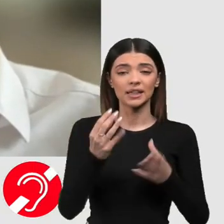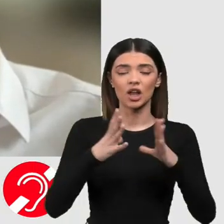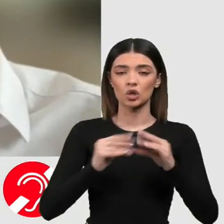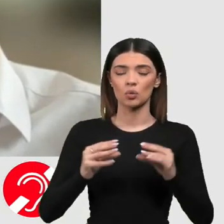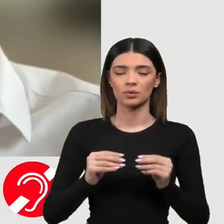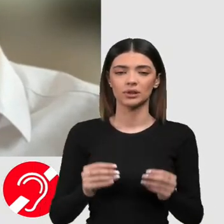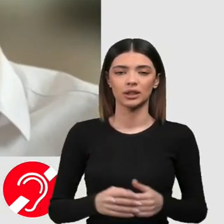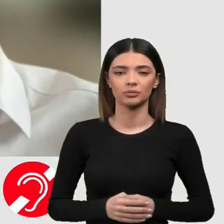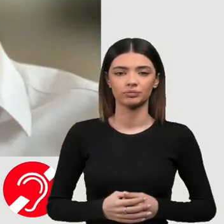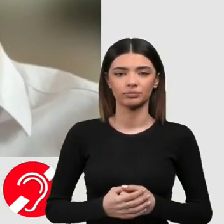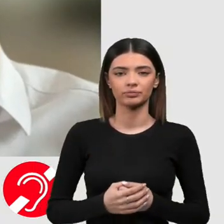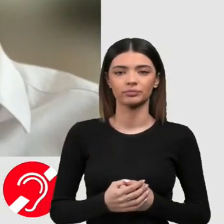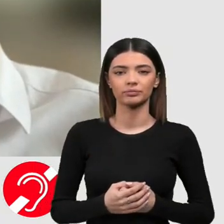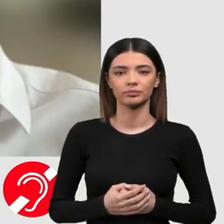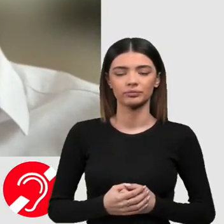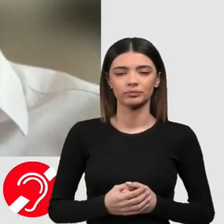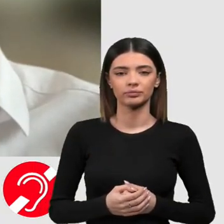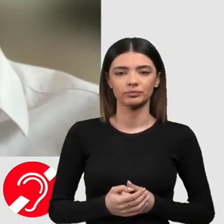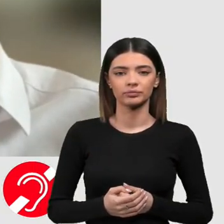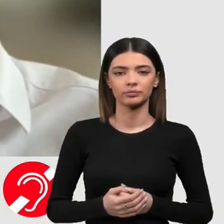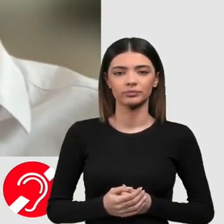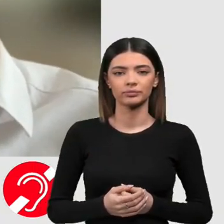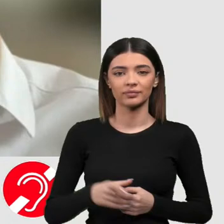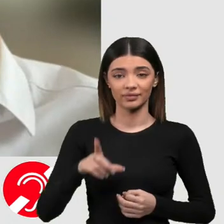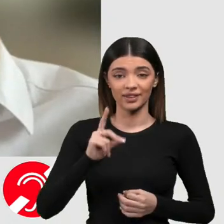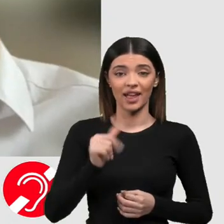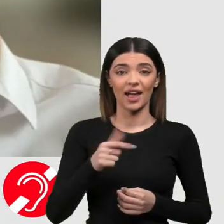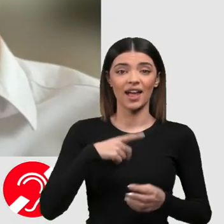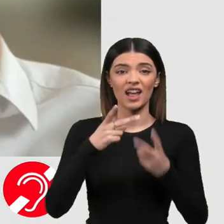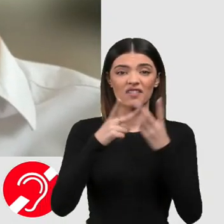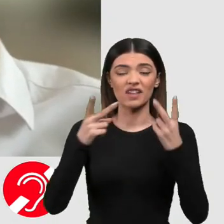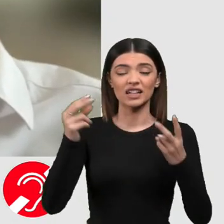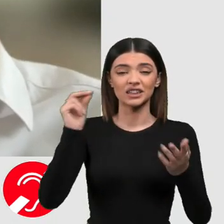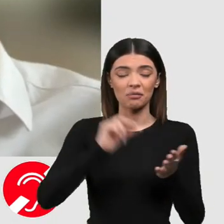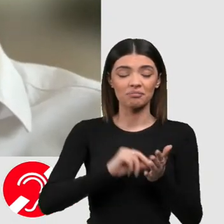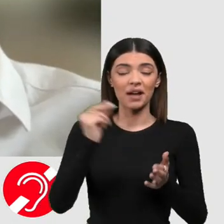România? Da, trăiam prea bine și nu știam.